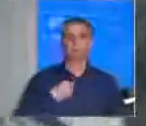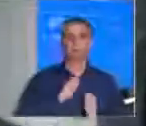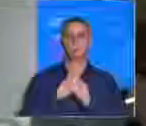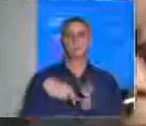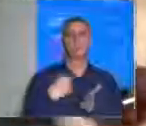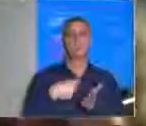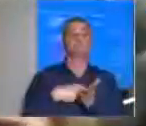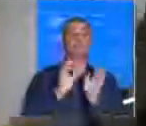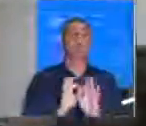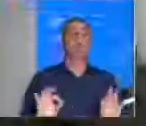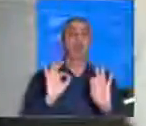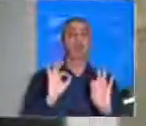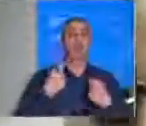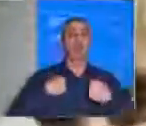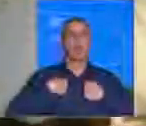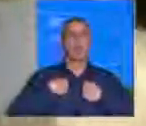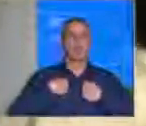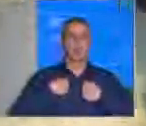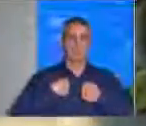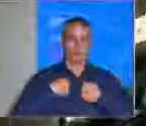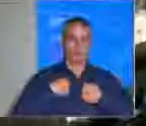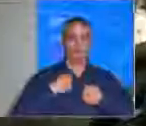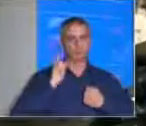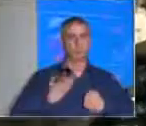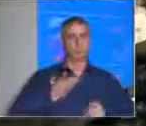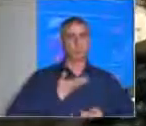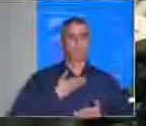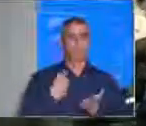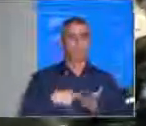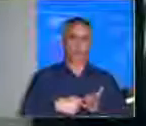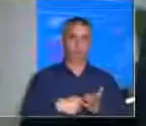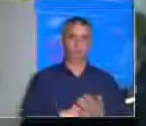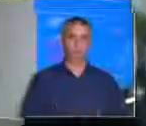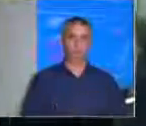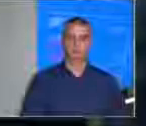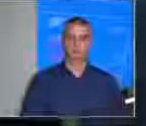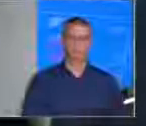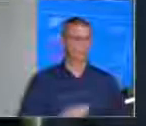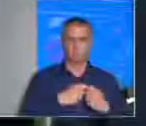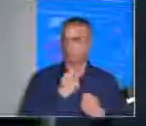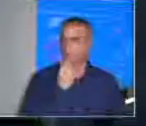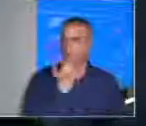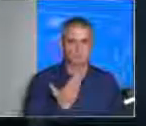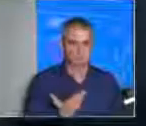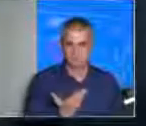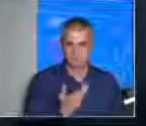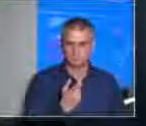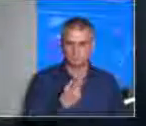תשלום פיצויים לאיש, אנחנו אלה שראויים לקבל פיצוי. טוני אופיניון זה תותי